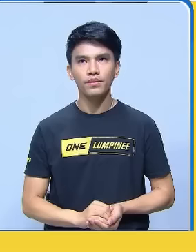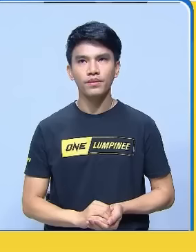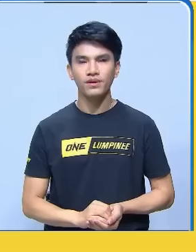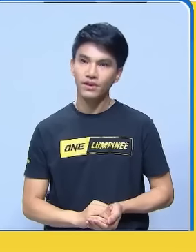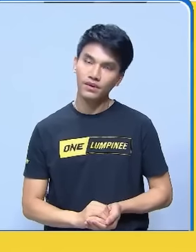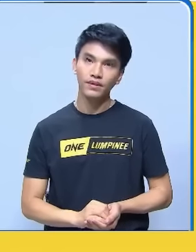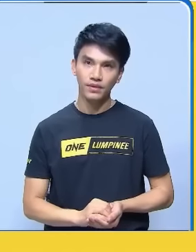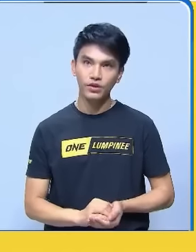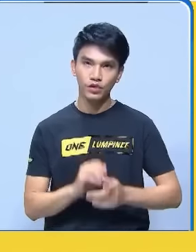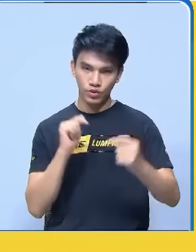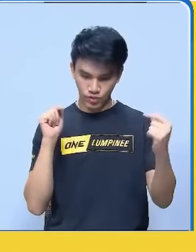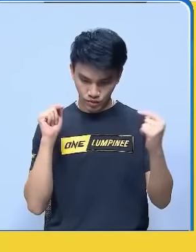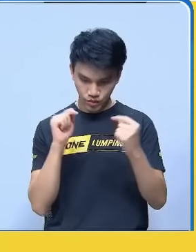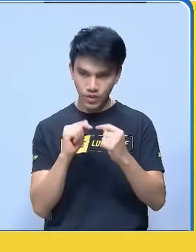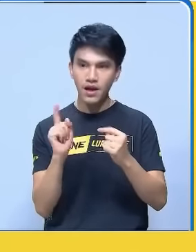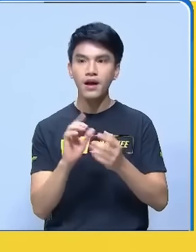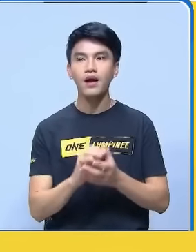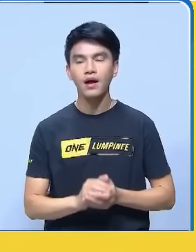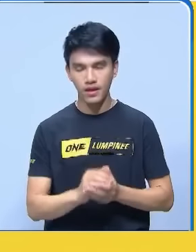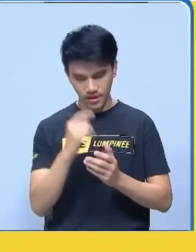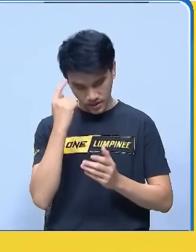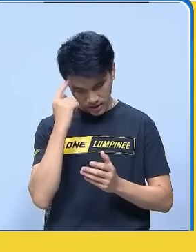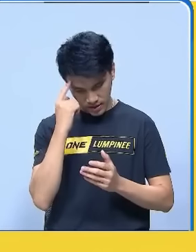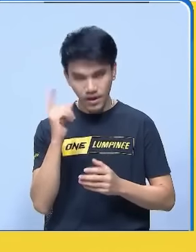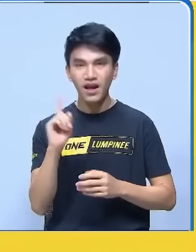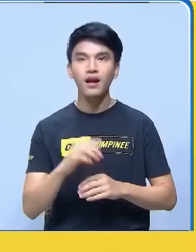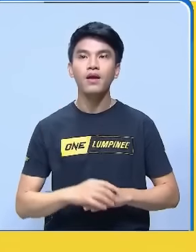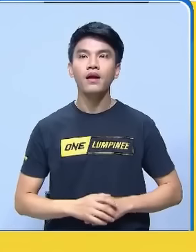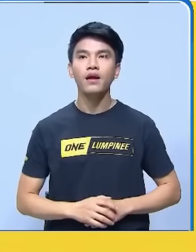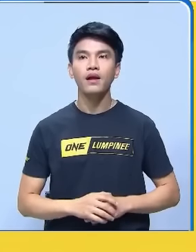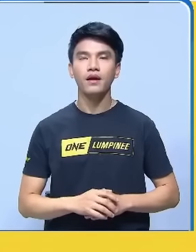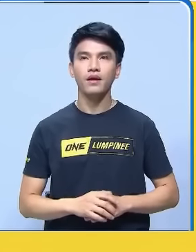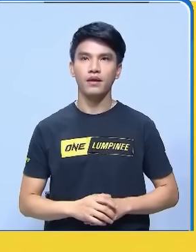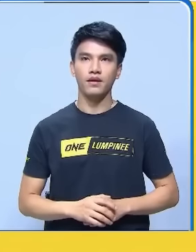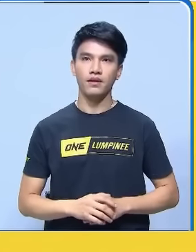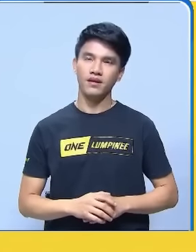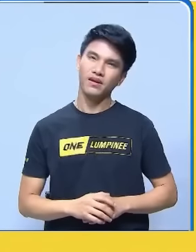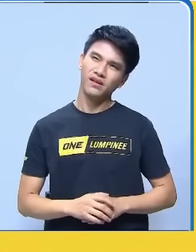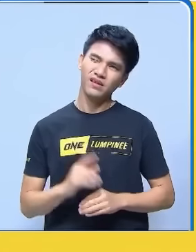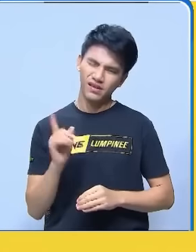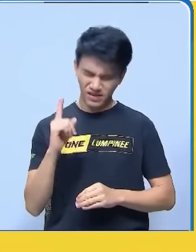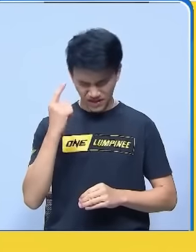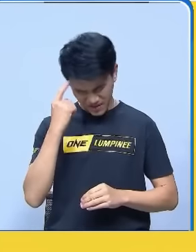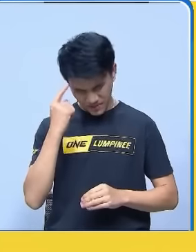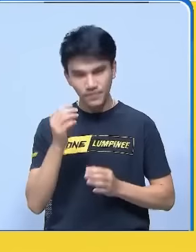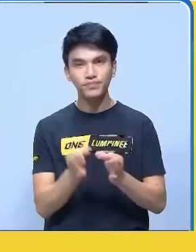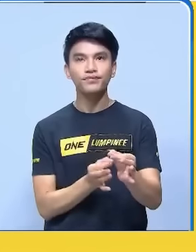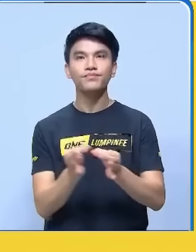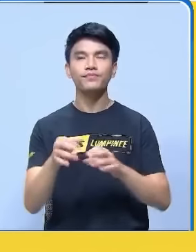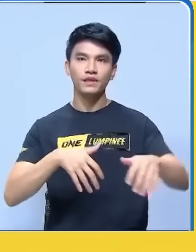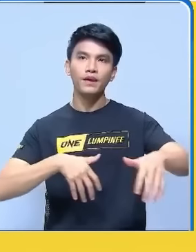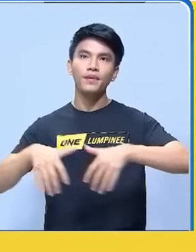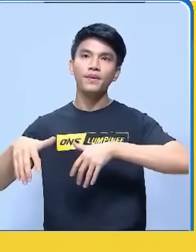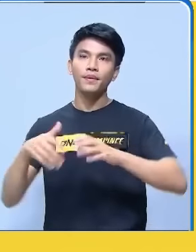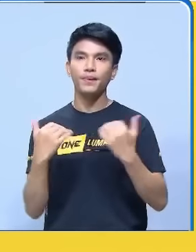ประเด็นเรื่องของกรณีนี้เนี่ยคิดว่าทางด้านของแม่ตั๊กกับป๋าเบียร์เนี่ยมาชี้แจงกับพี่น้องประชาชนนะต